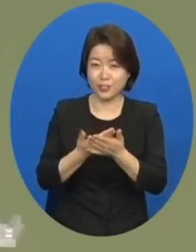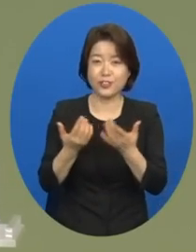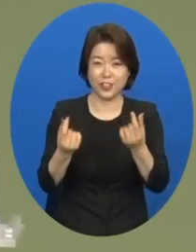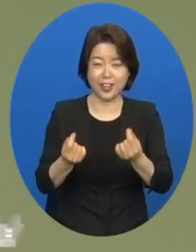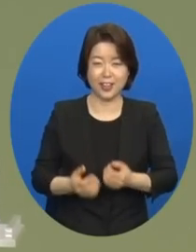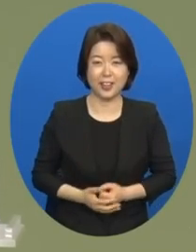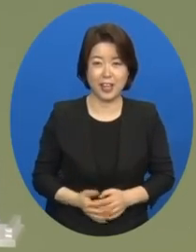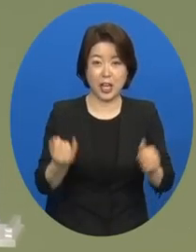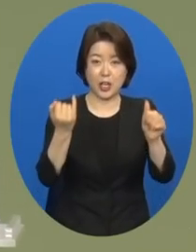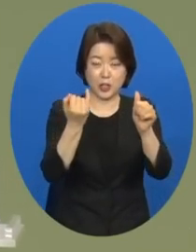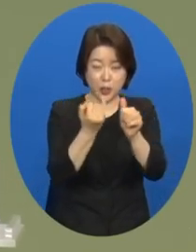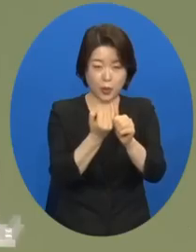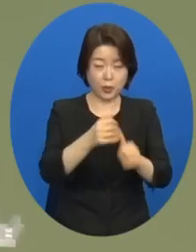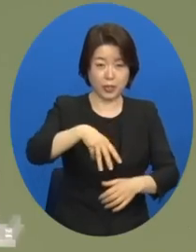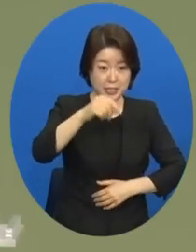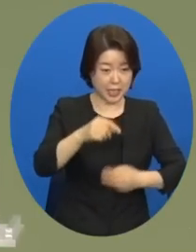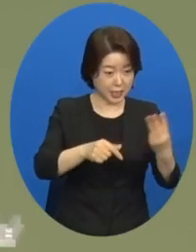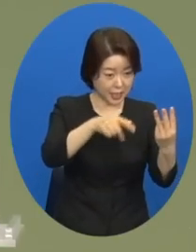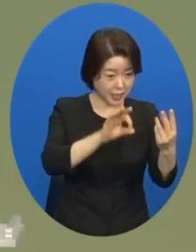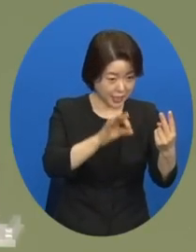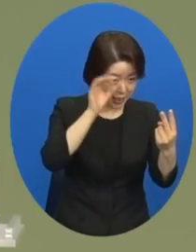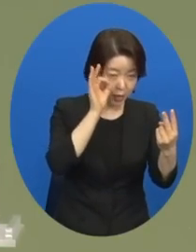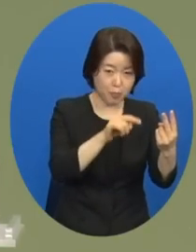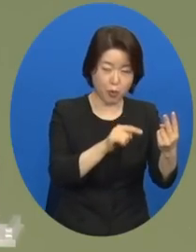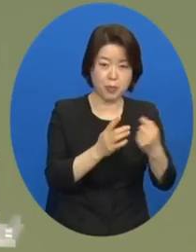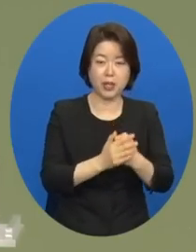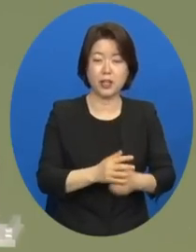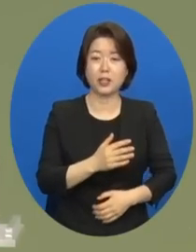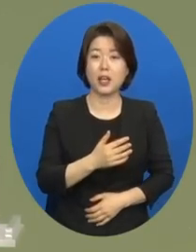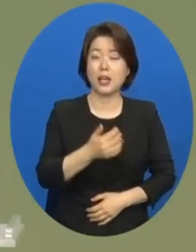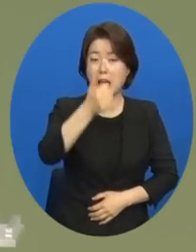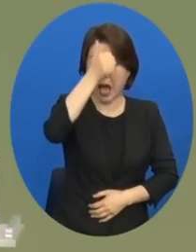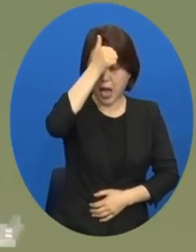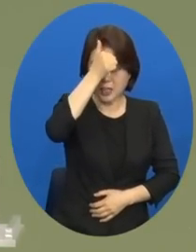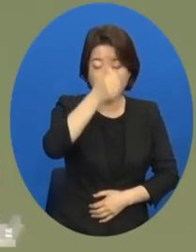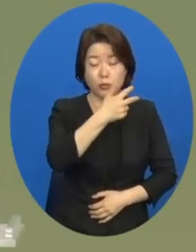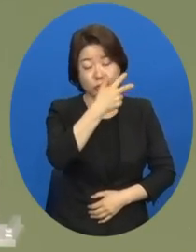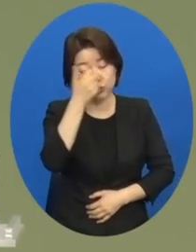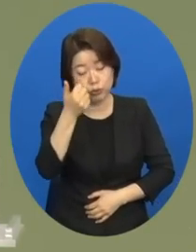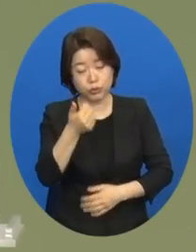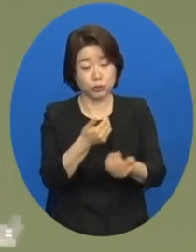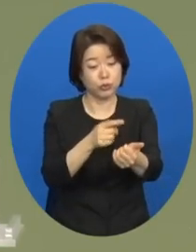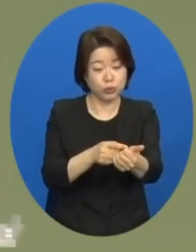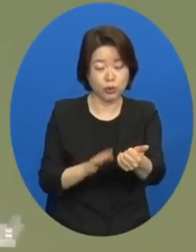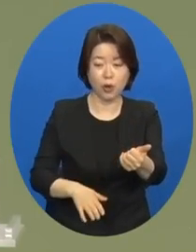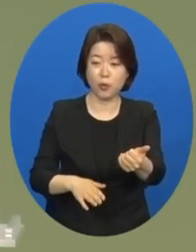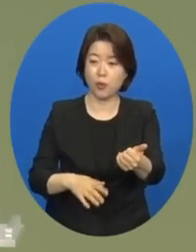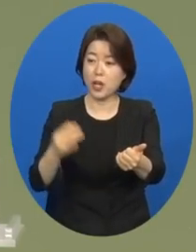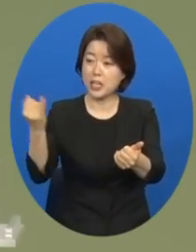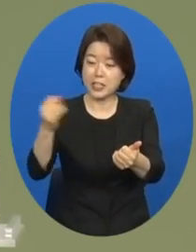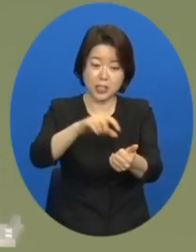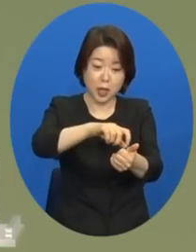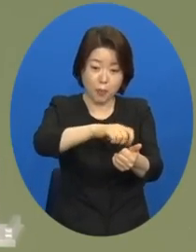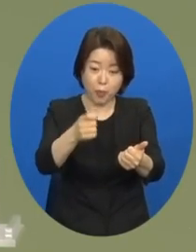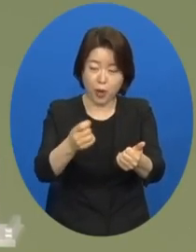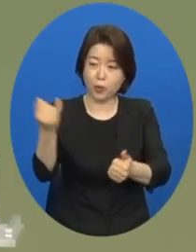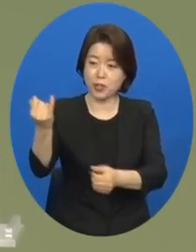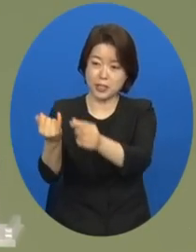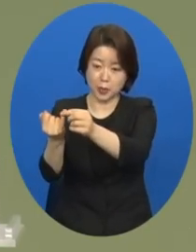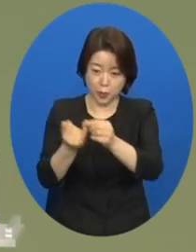결혼도 창세기장에 보면 아담을 잠들게 하신 후에 여자를 만들어서 데리고 오지요